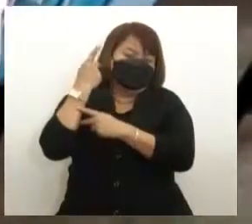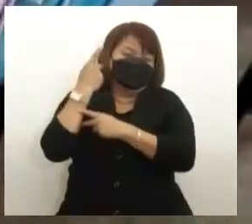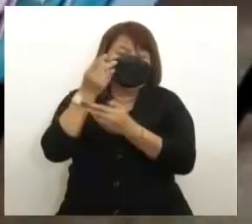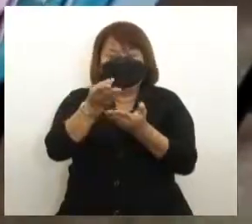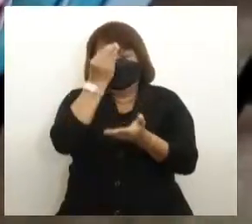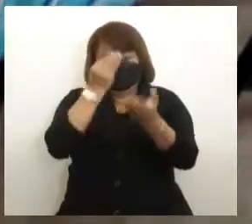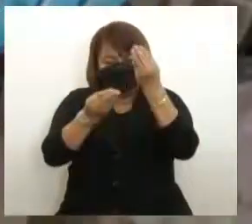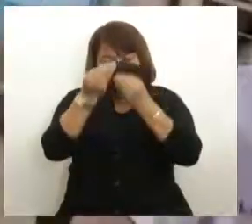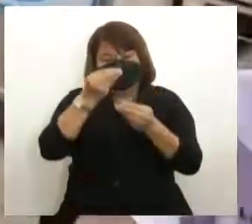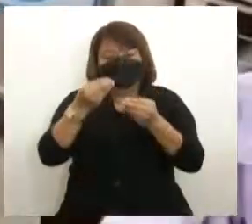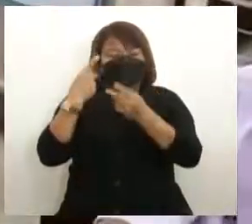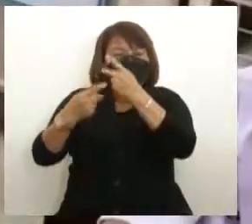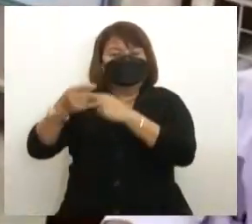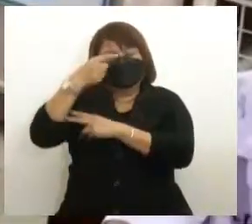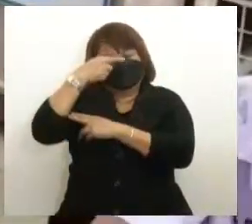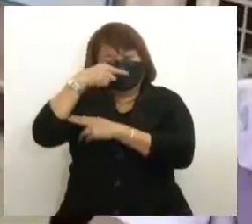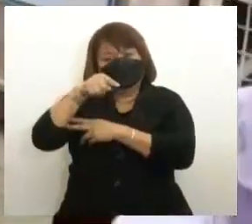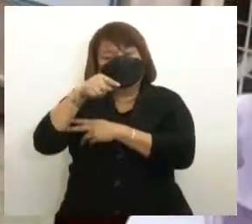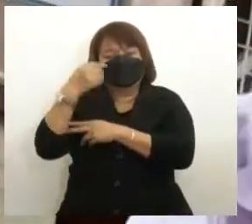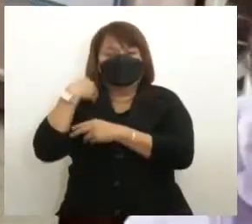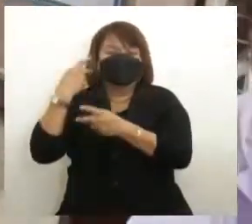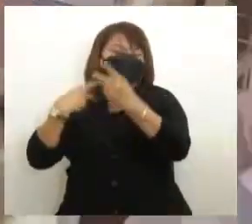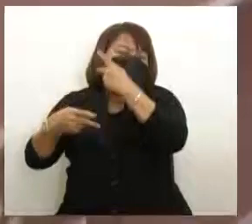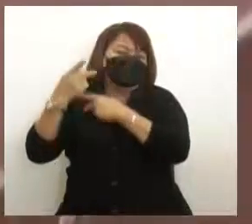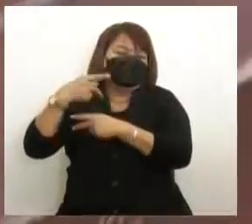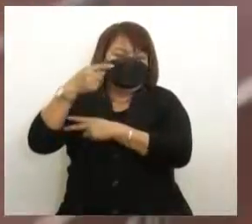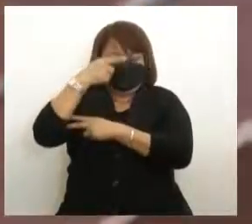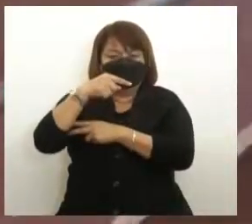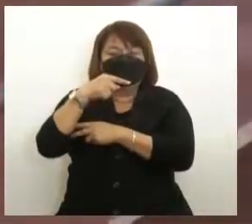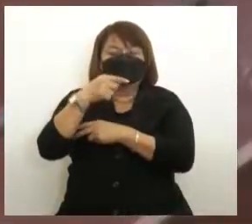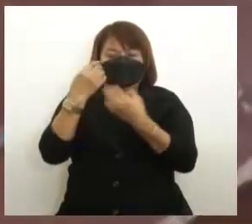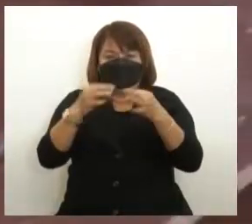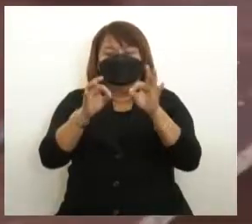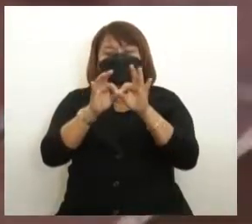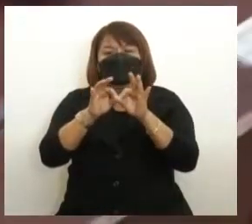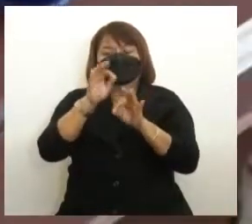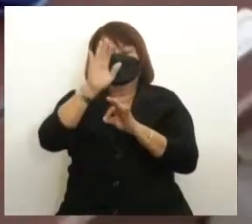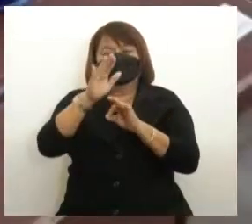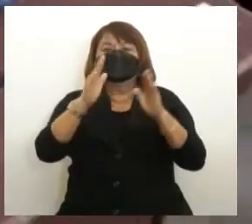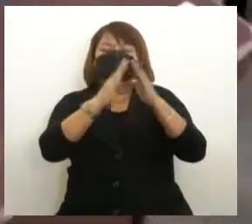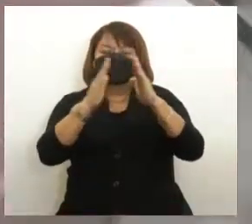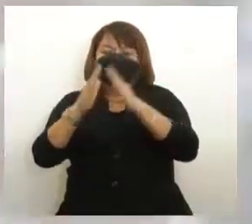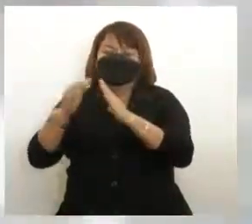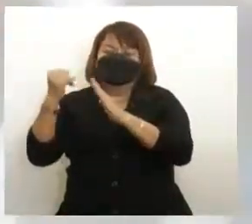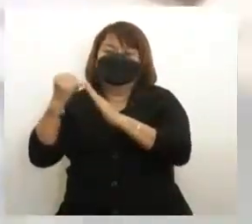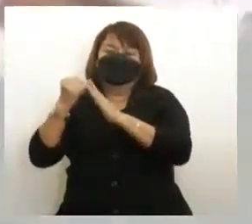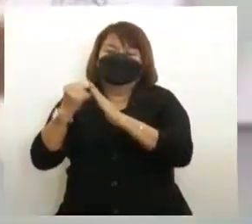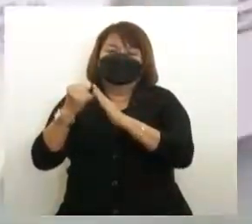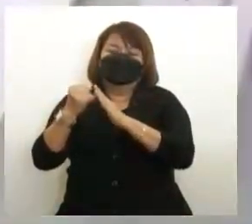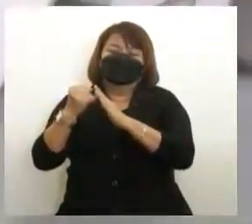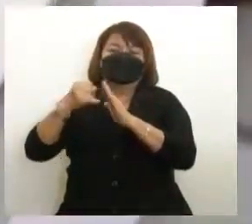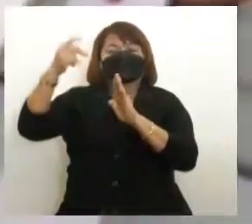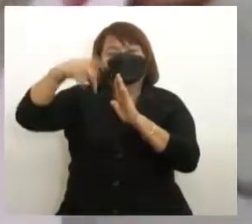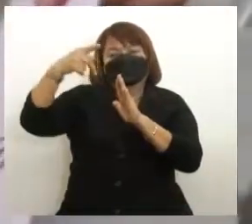รู้ทั้งประวัติศาสตร์ชาติไทยอันเป็นประวัติศาสตร์กระแสหลักและประวัติศาสตร์ท้องถิ่นของจังหวัดแพร่สอดรับ